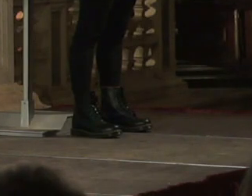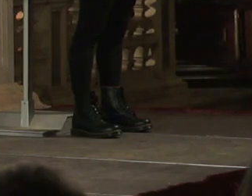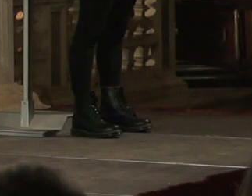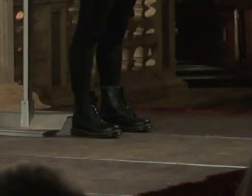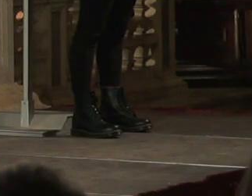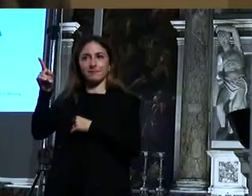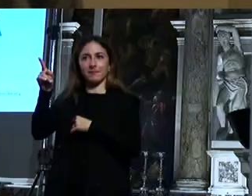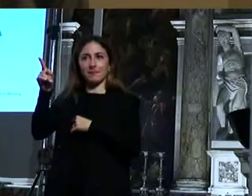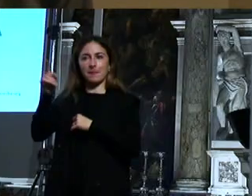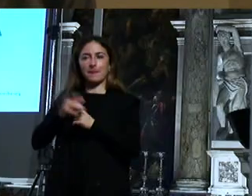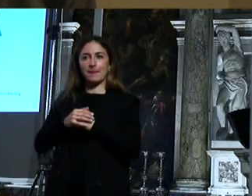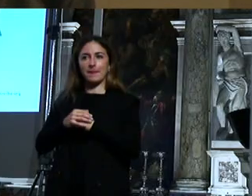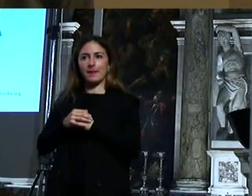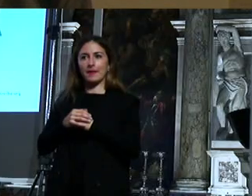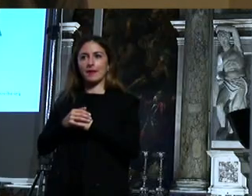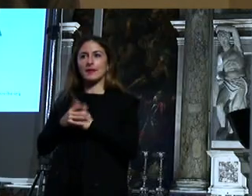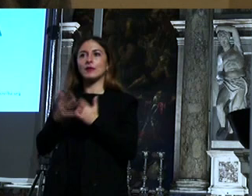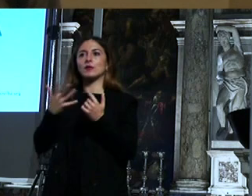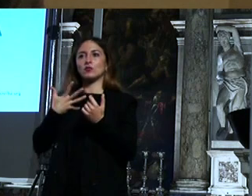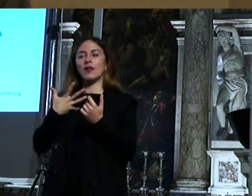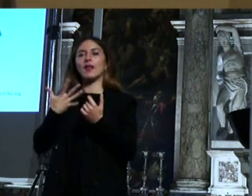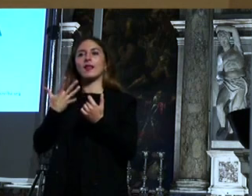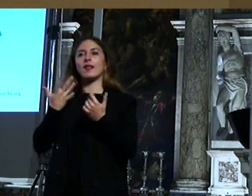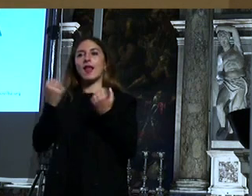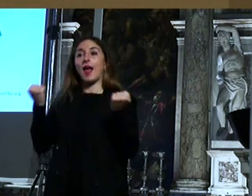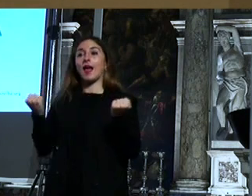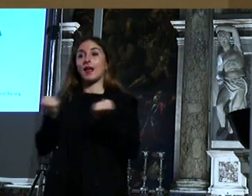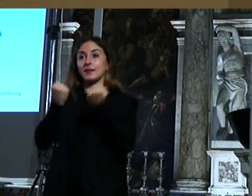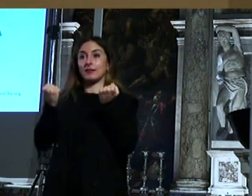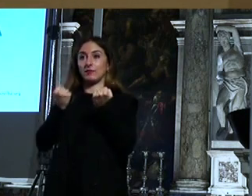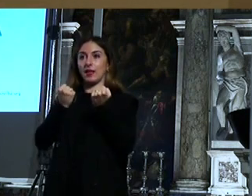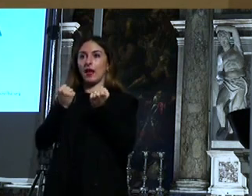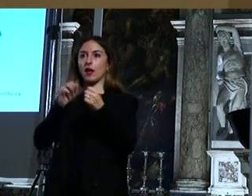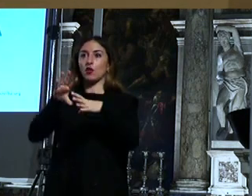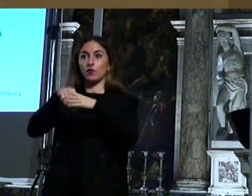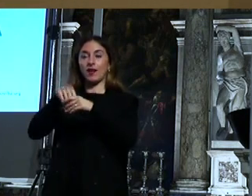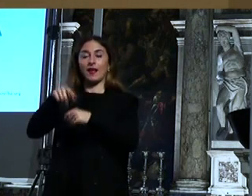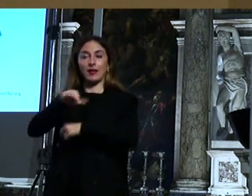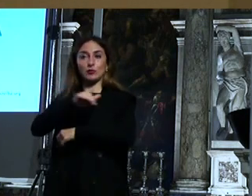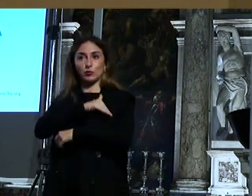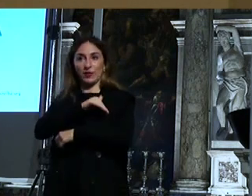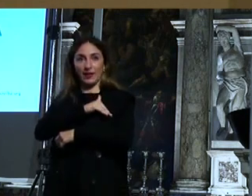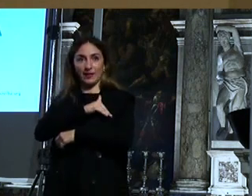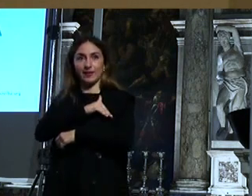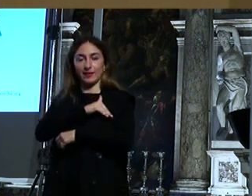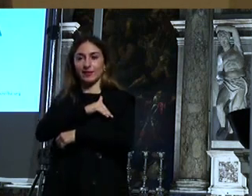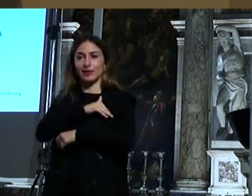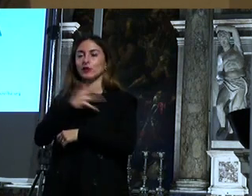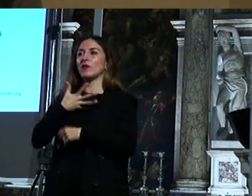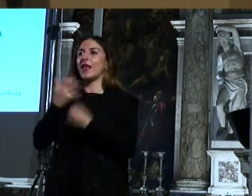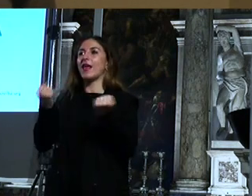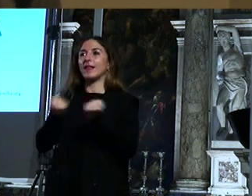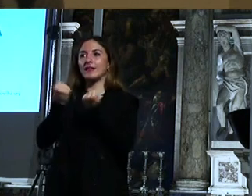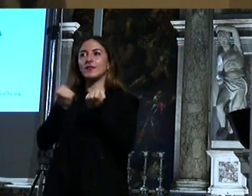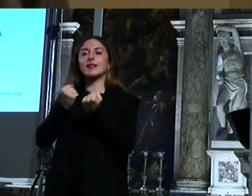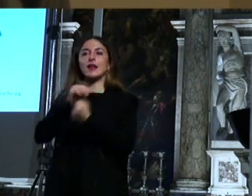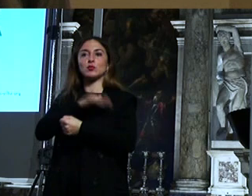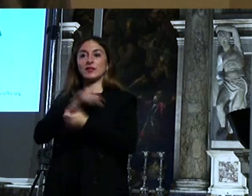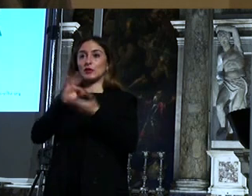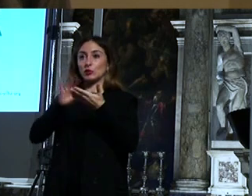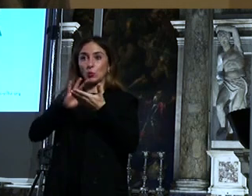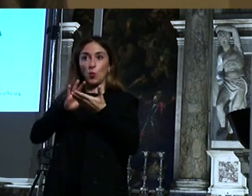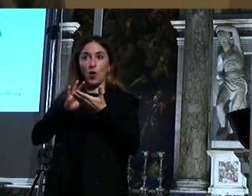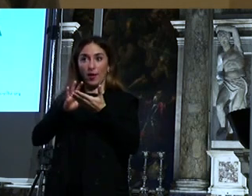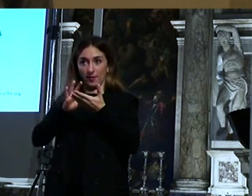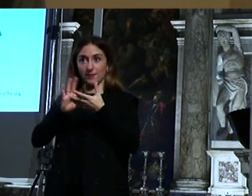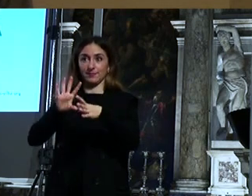McGrath. Ci sono attività che coinvolgono gli studenti, ci sono attività che coinvolgono gli studenti delle scuole, che